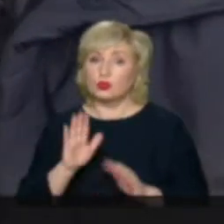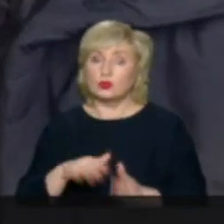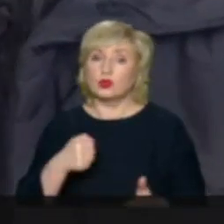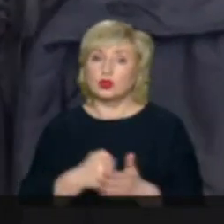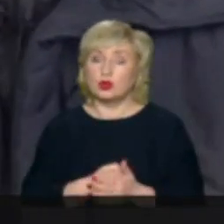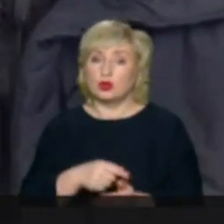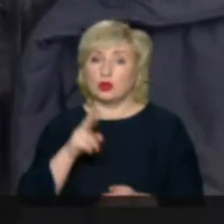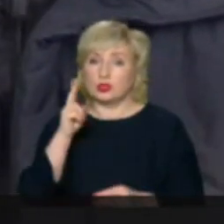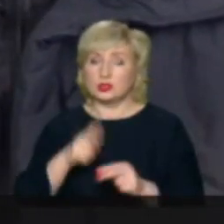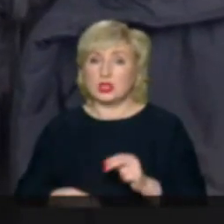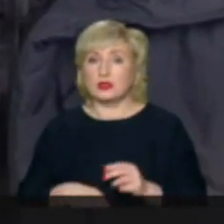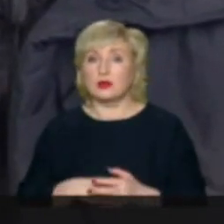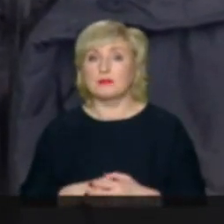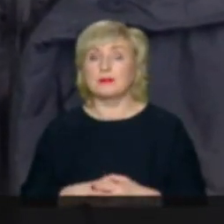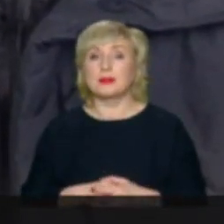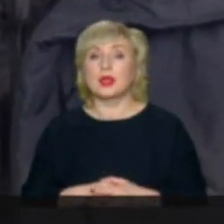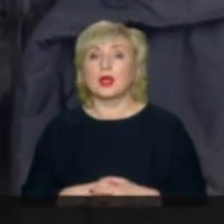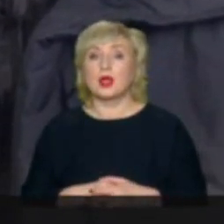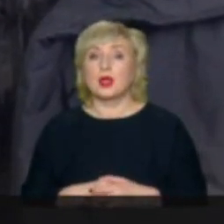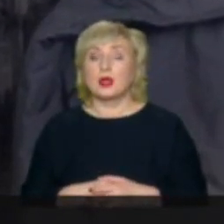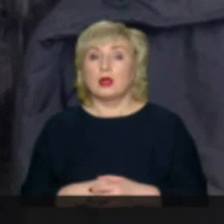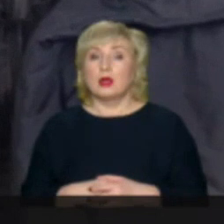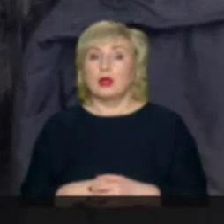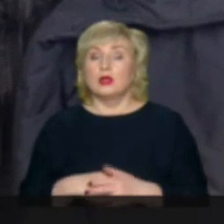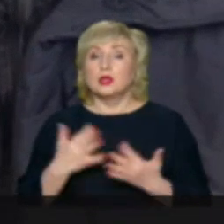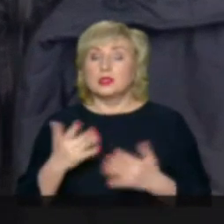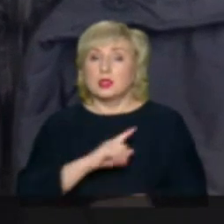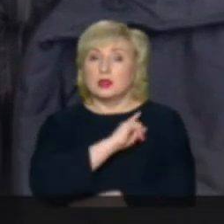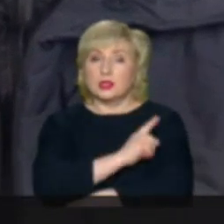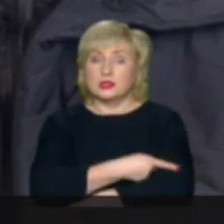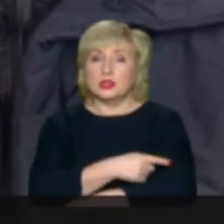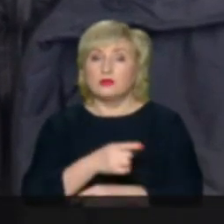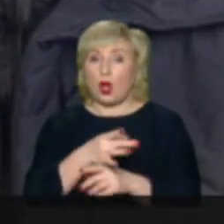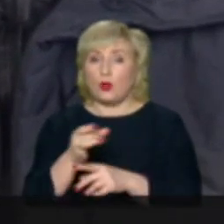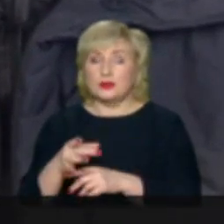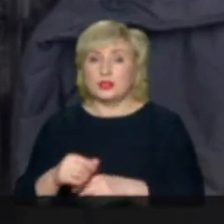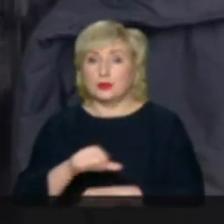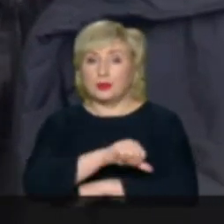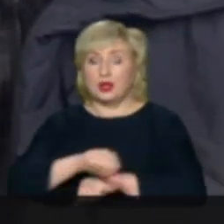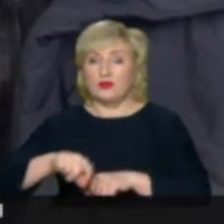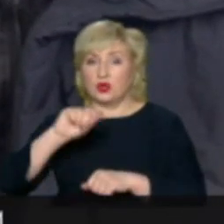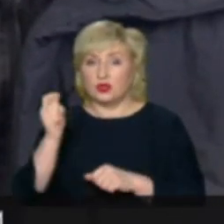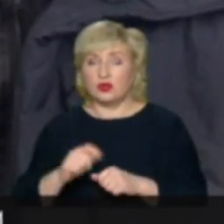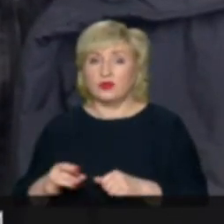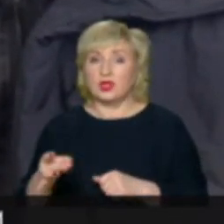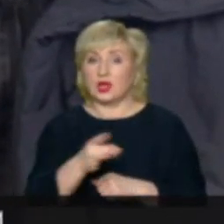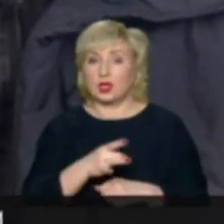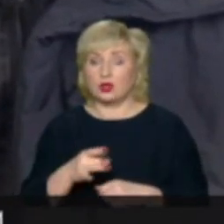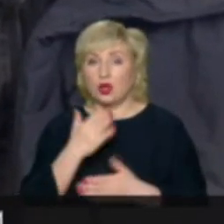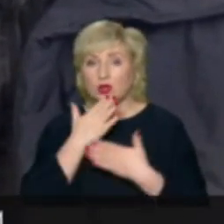останнього. Все. Наскільки, скажімо так, інтенсивно ворог обстрілює прифронтові регіони? Зокрема, от останні